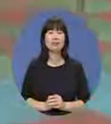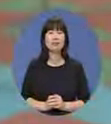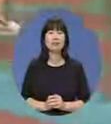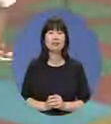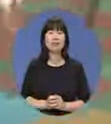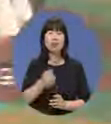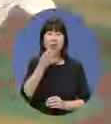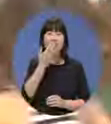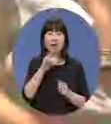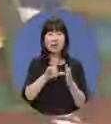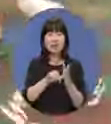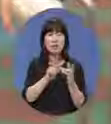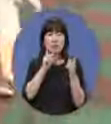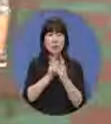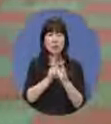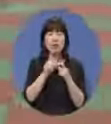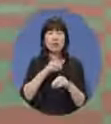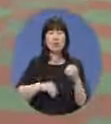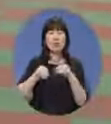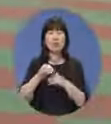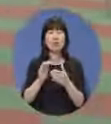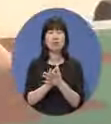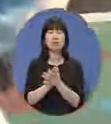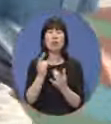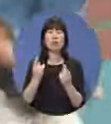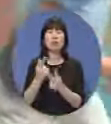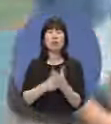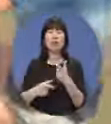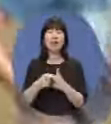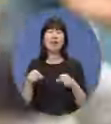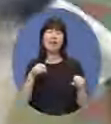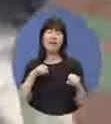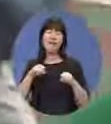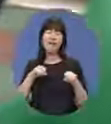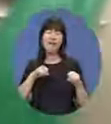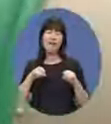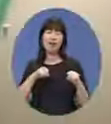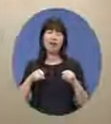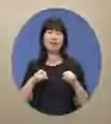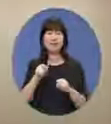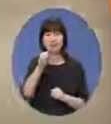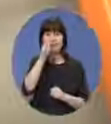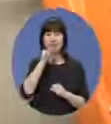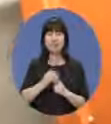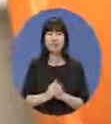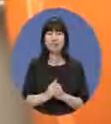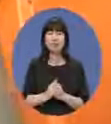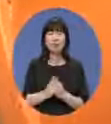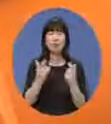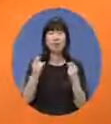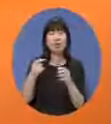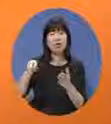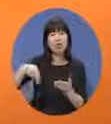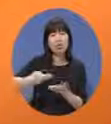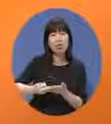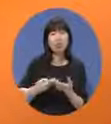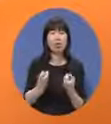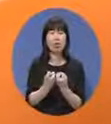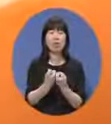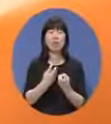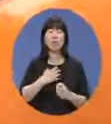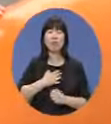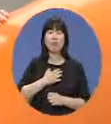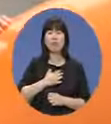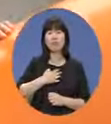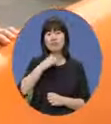밥 먹는 시간만 빼면 오히려 친구들보다 더 활발한 호은이. 저러다 쓰러지는 건 아닌지 걱정이